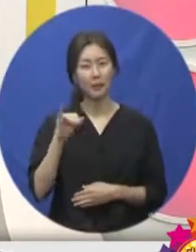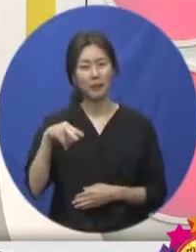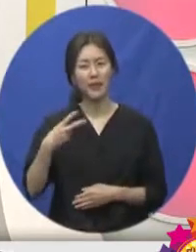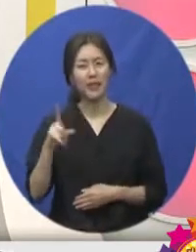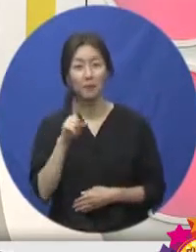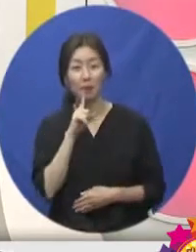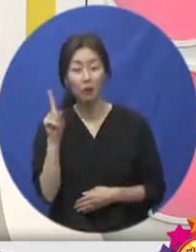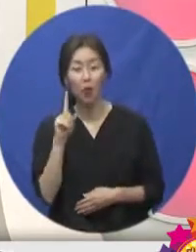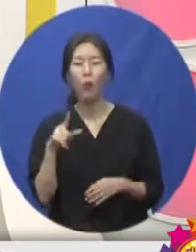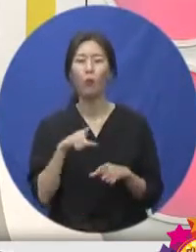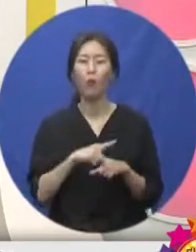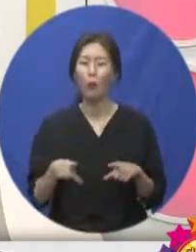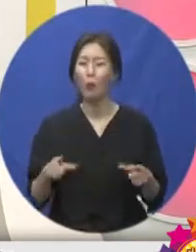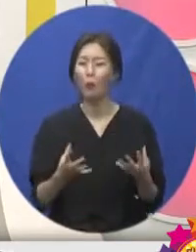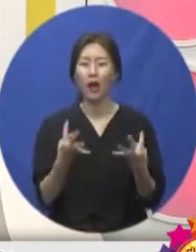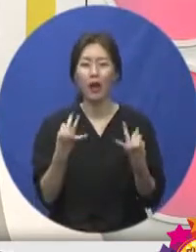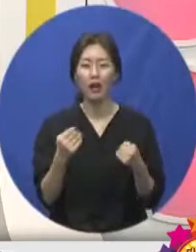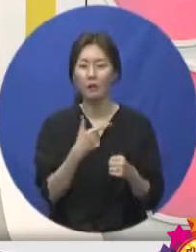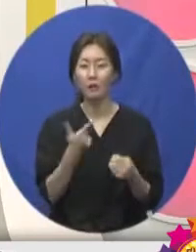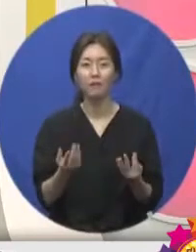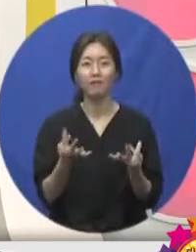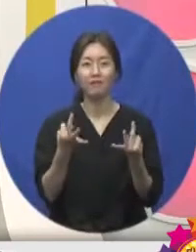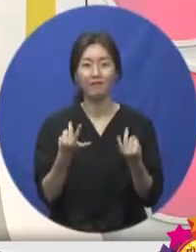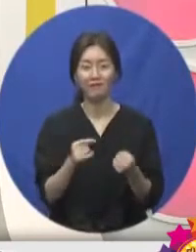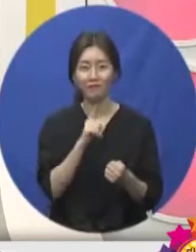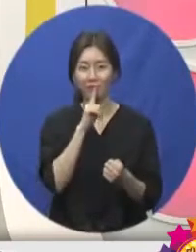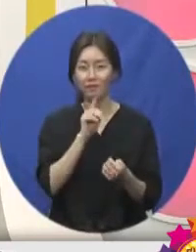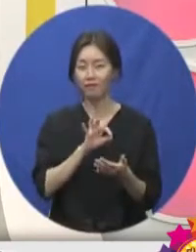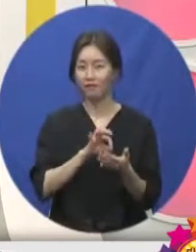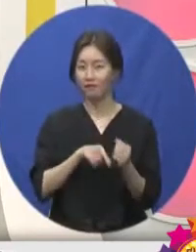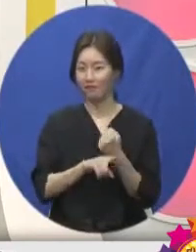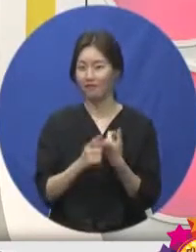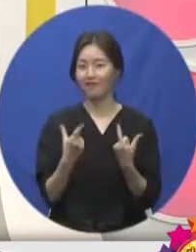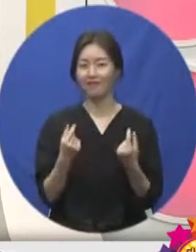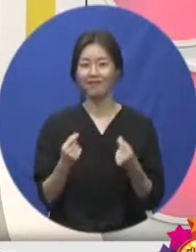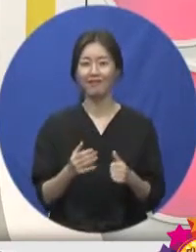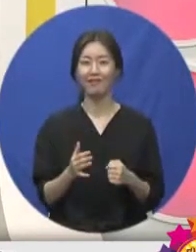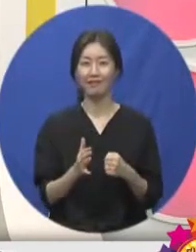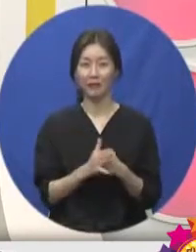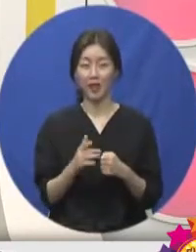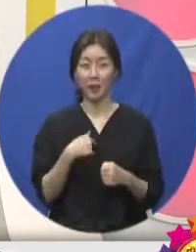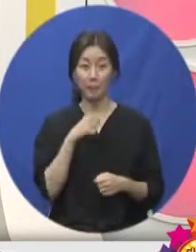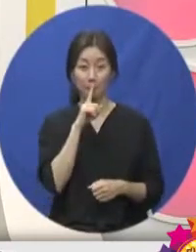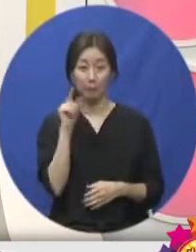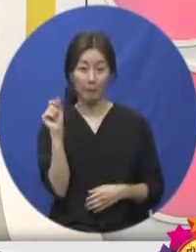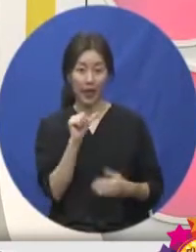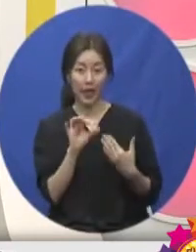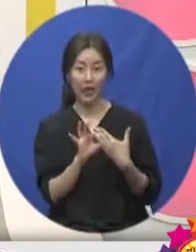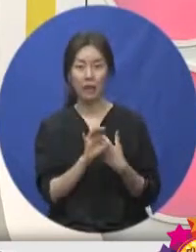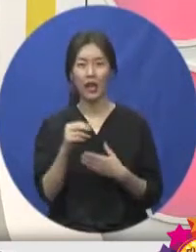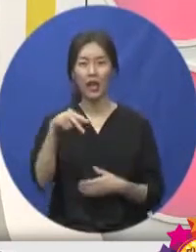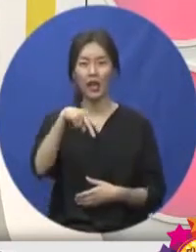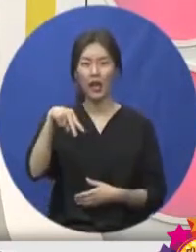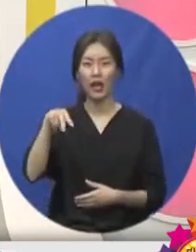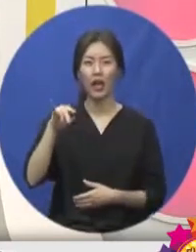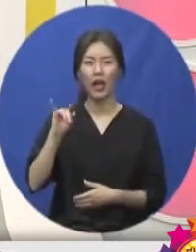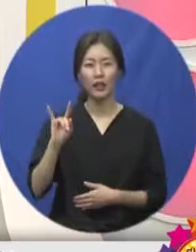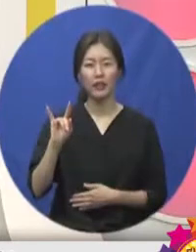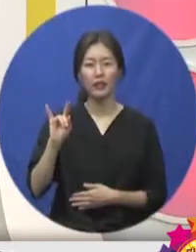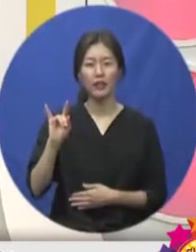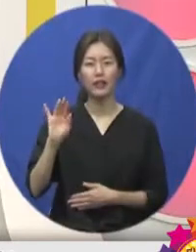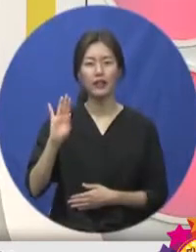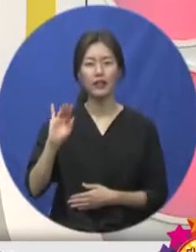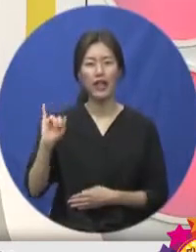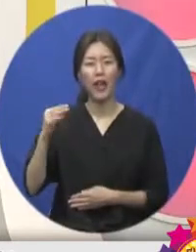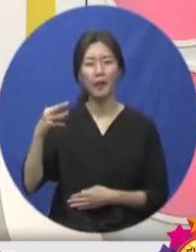흔하다. 이런 뜻인 것 같아. 흔하다. 많다. 내가 생각하기에는 그래. 그러네. 그걸 빨리 얘기하면 세리빗다. 이렇게 하거든. 세리빗다. 세리빗다. 아,